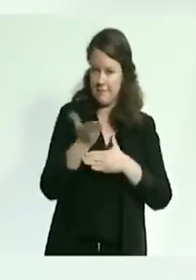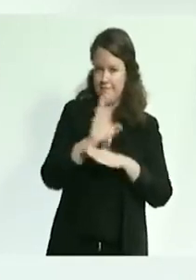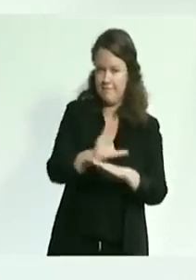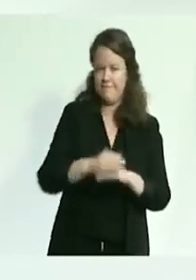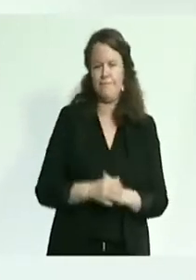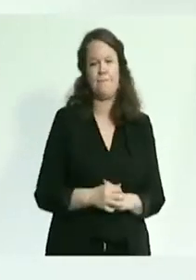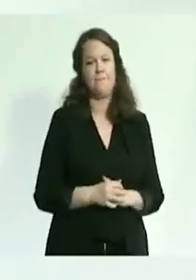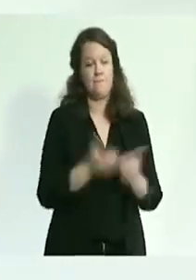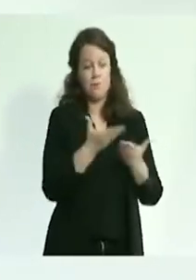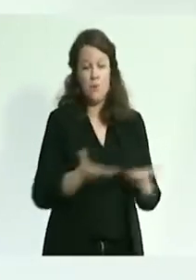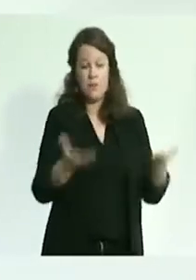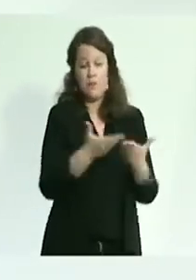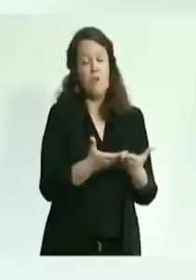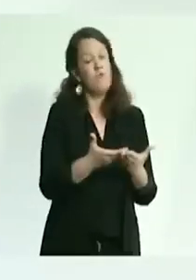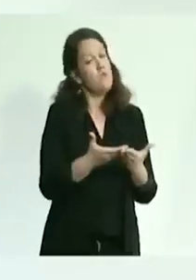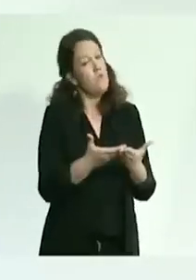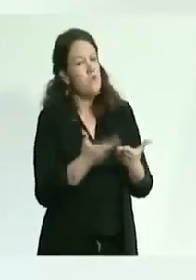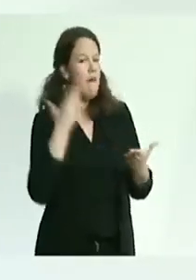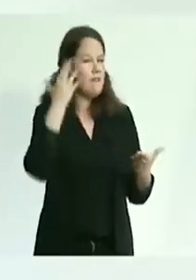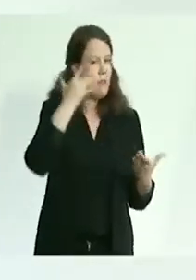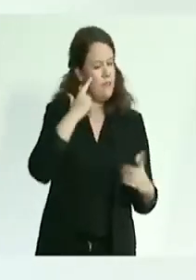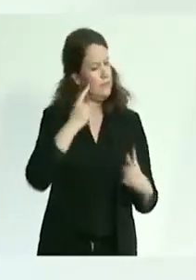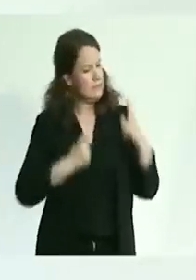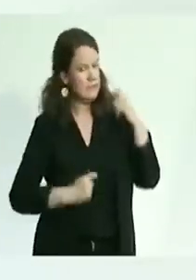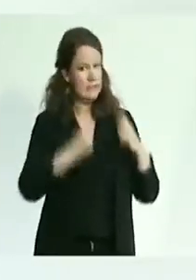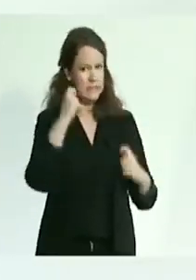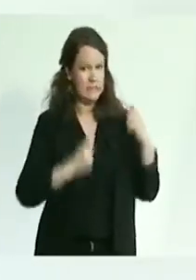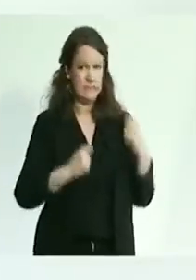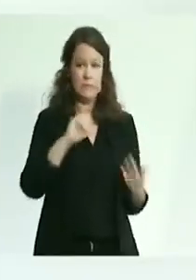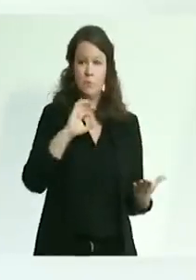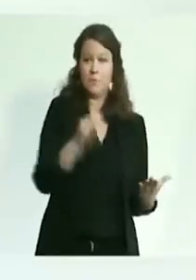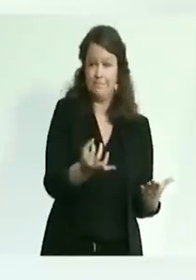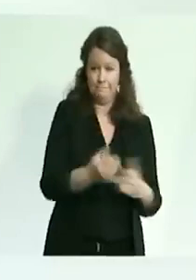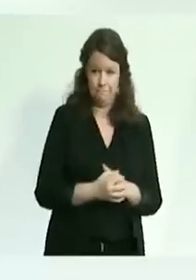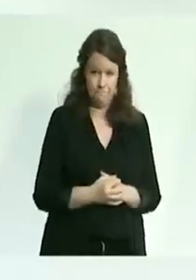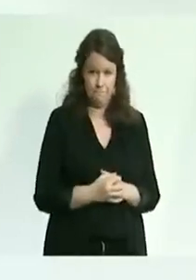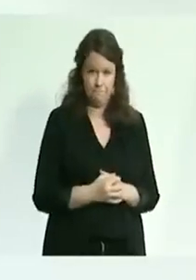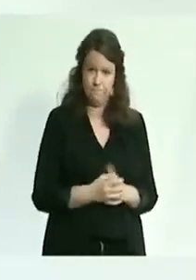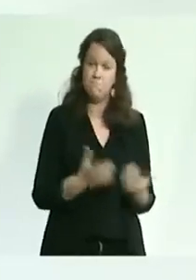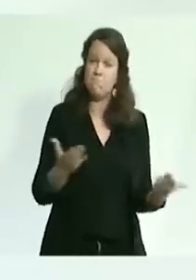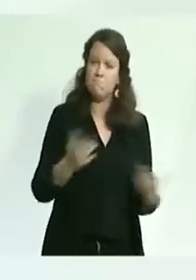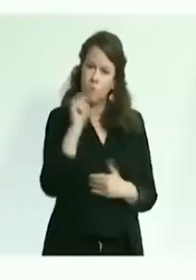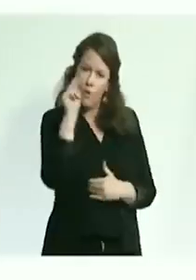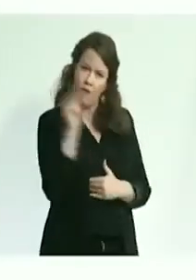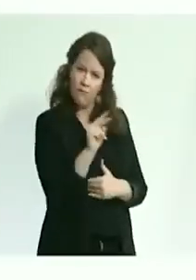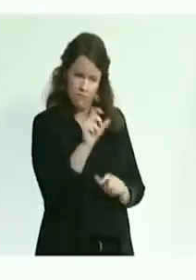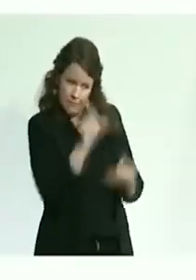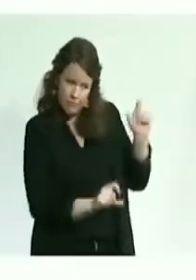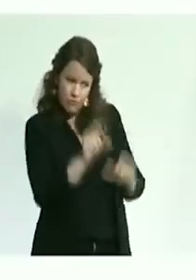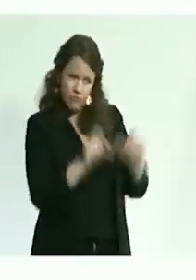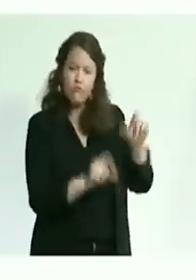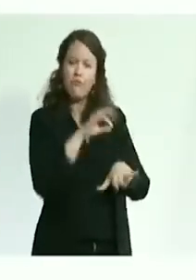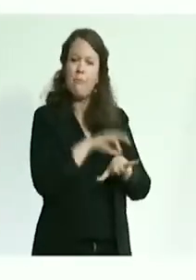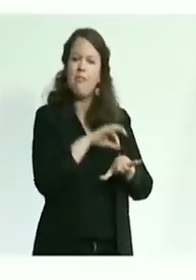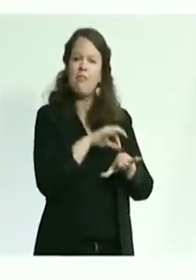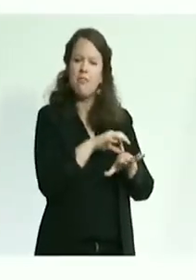je qualifie de tendue et inquiétante. Si l'on s'arrête à la seule courbe épidémique, celle qui rend compte du